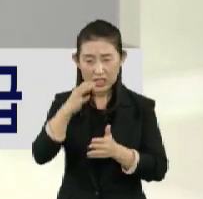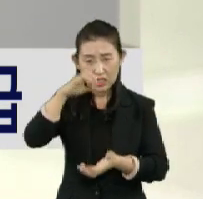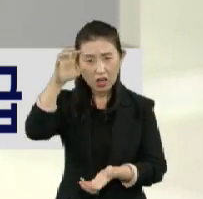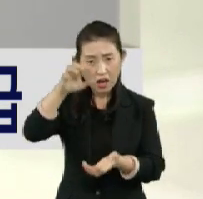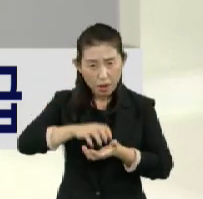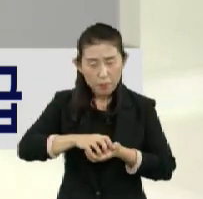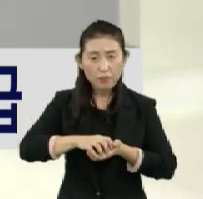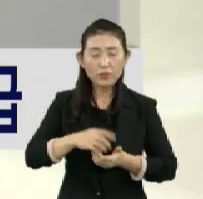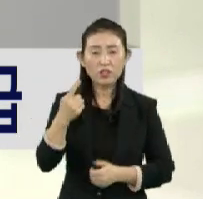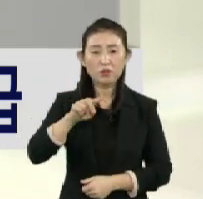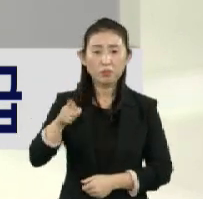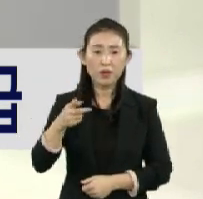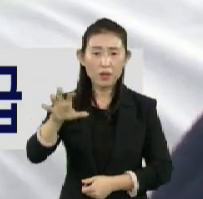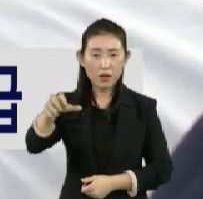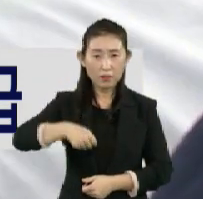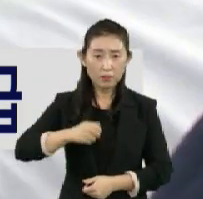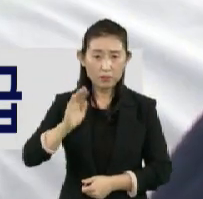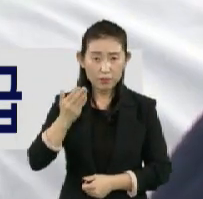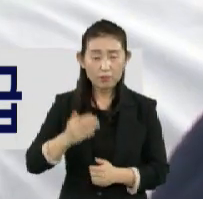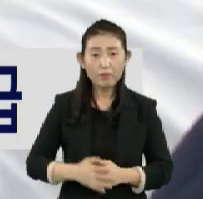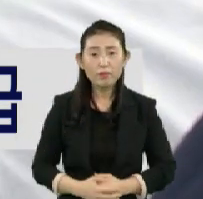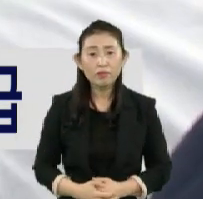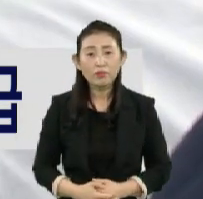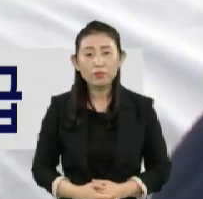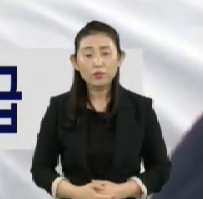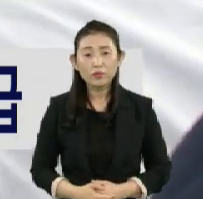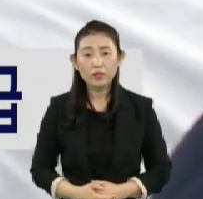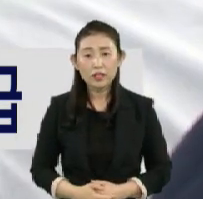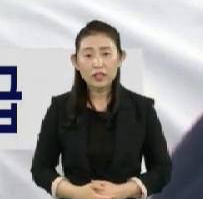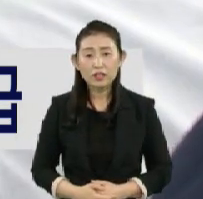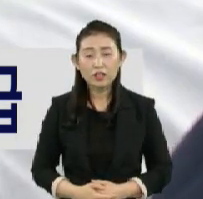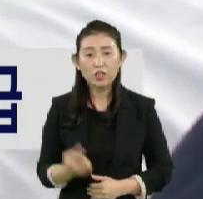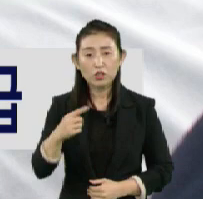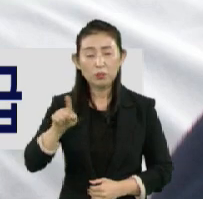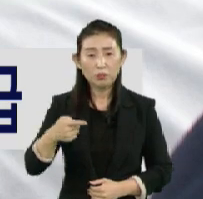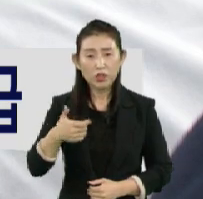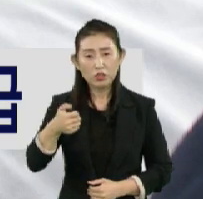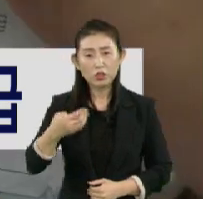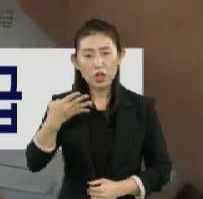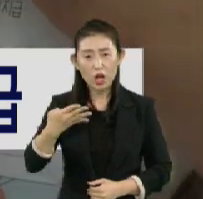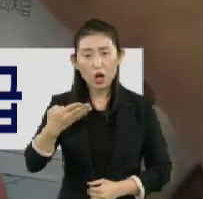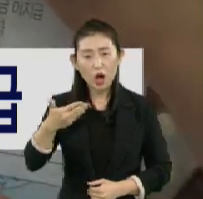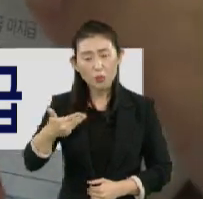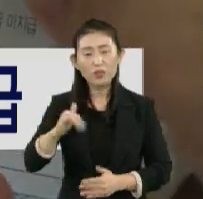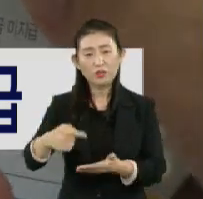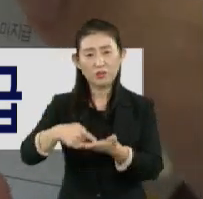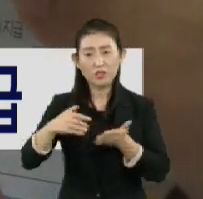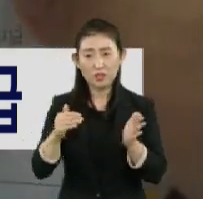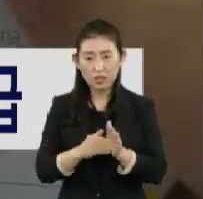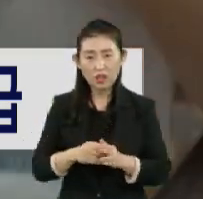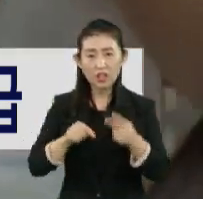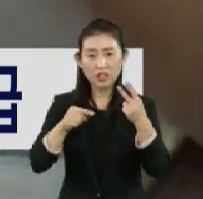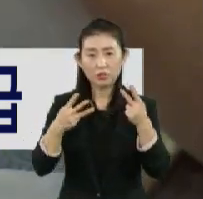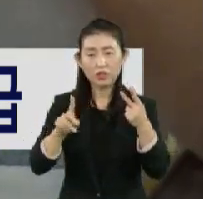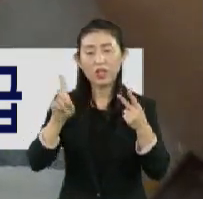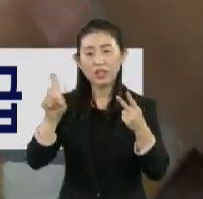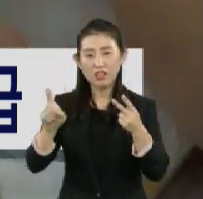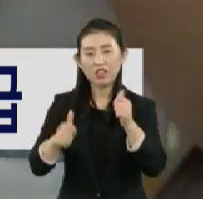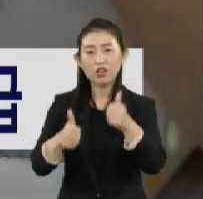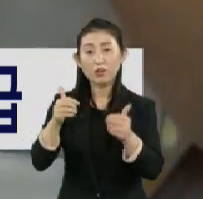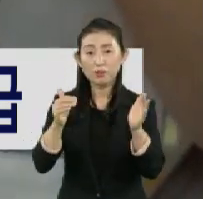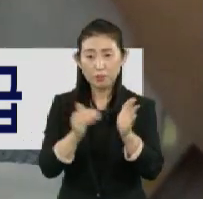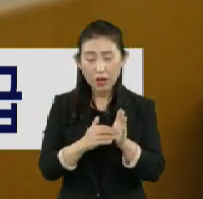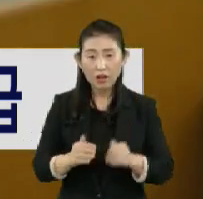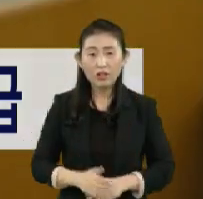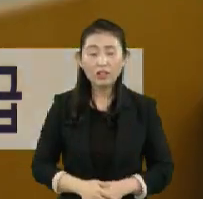포함해 모두 1100만 원을 지급합니다 올해 사업에는 1100 59명이 신청에 2.3 대 1의 경쟁률을